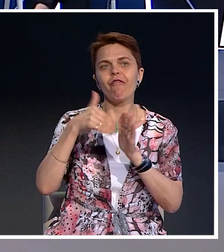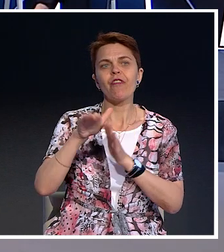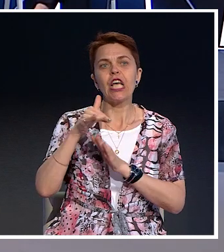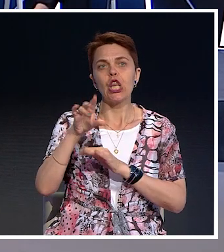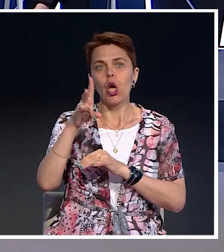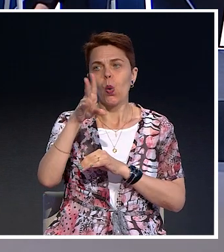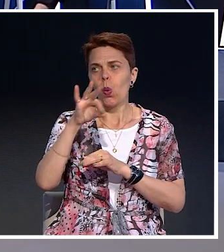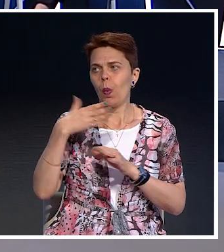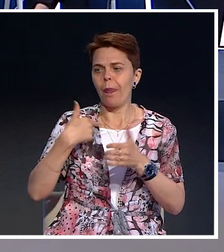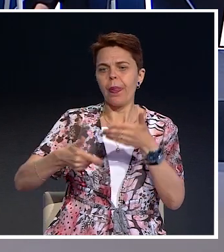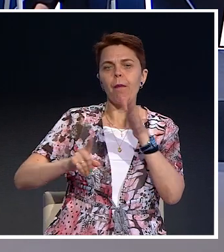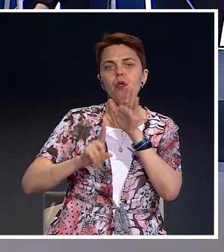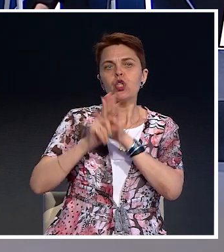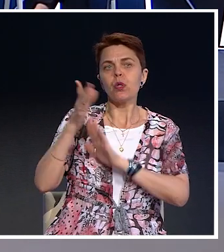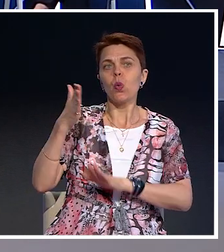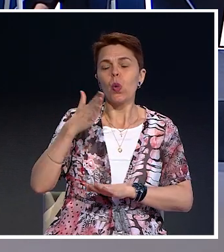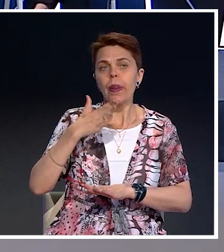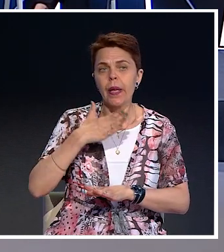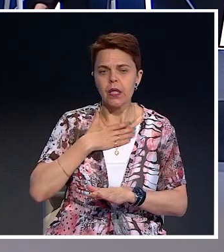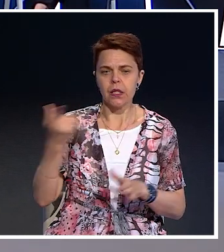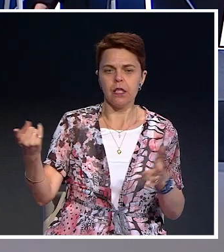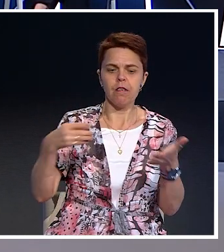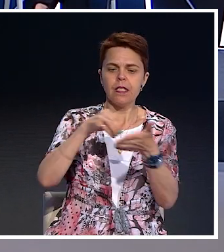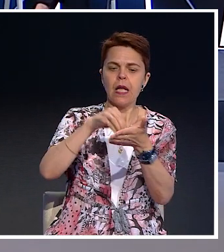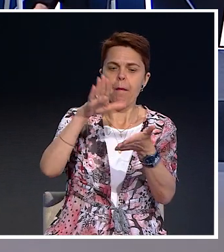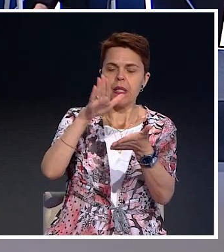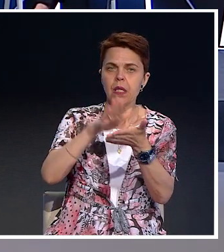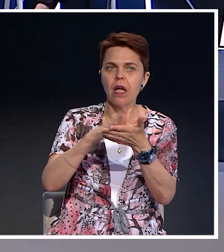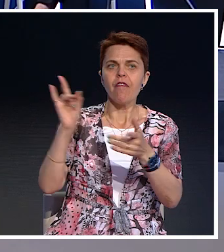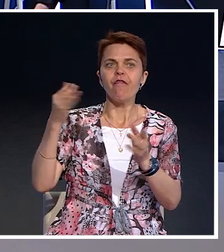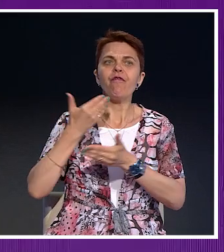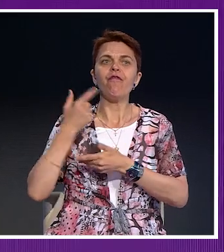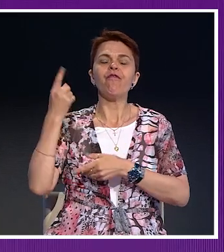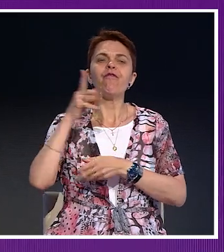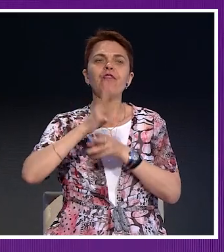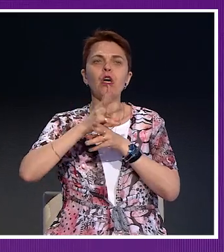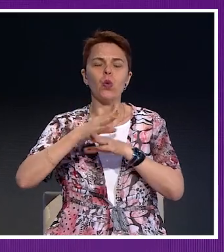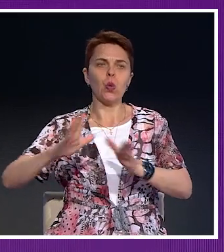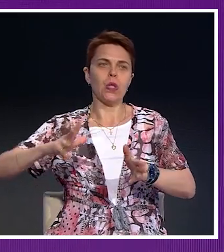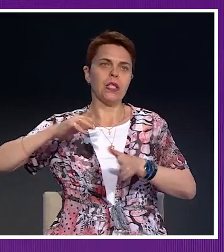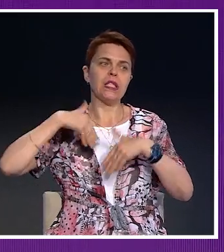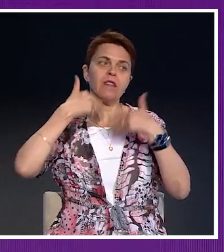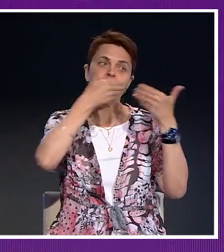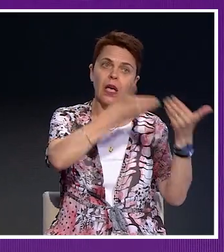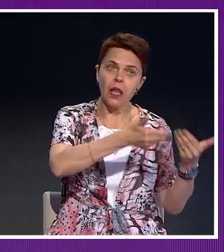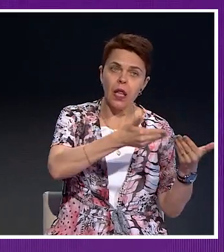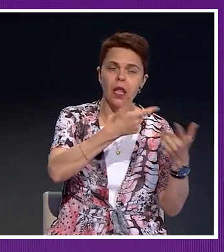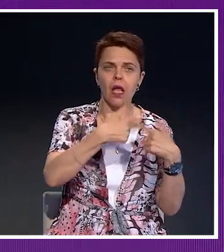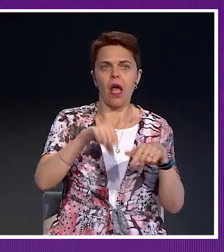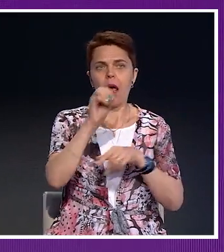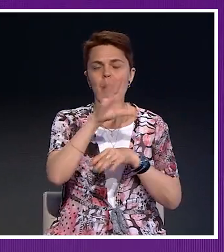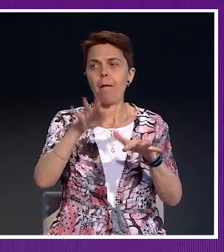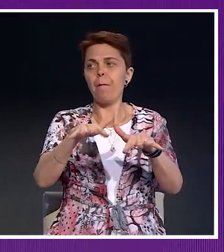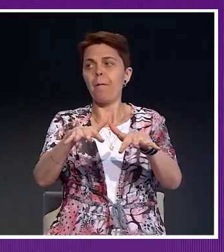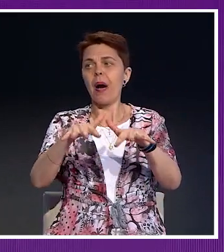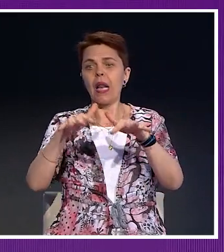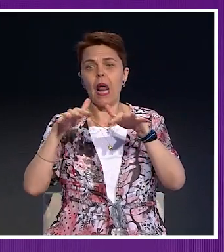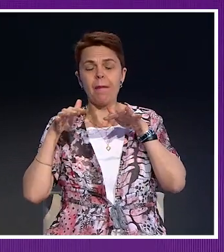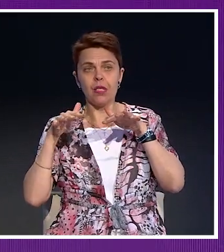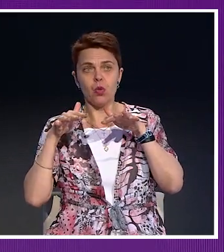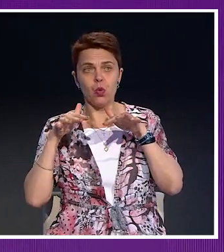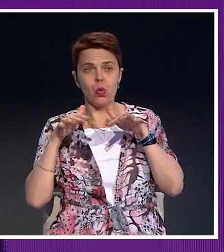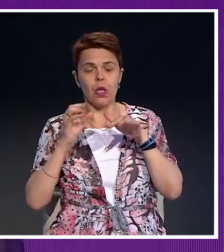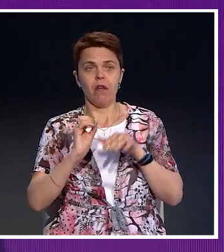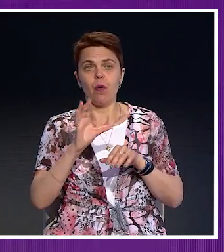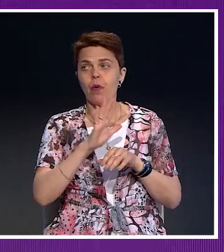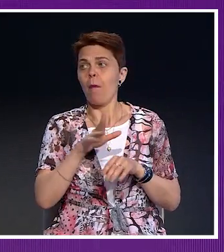казав на початку нашої розмови, для нас записала відеозвернення Віола фон Крамон, депутатка Європейського парламенту. Ми